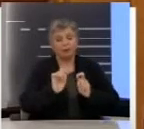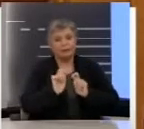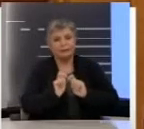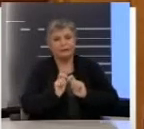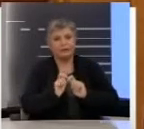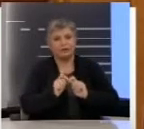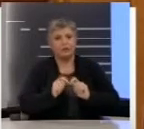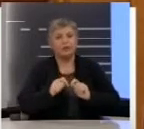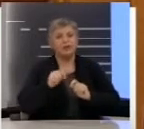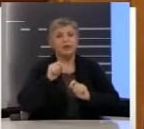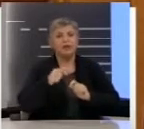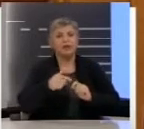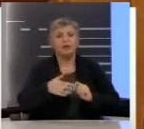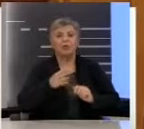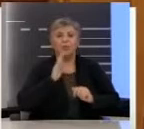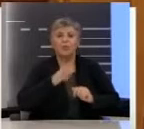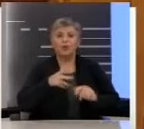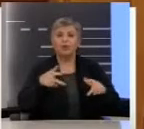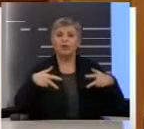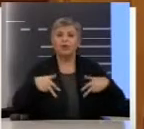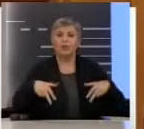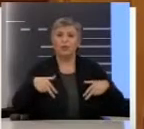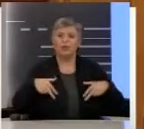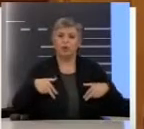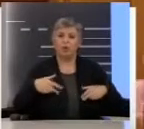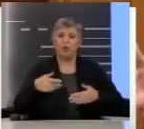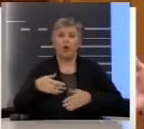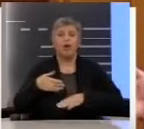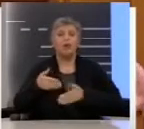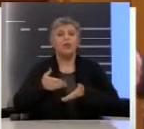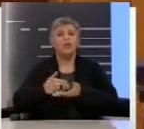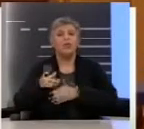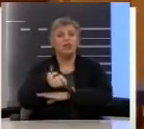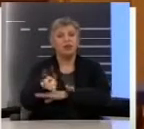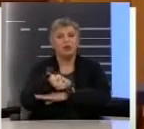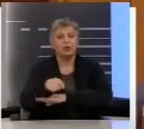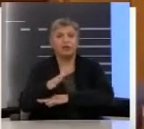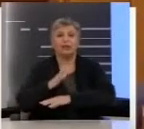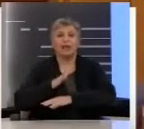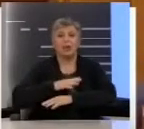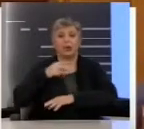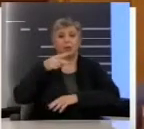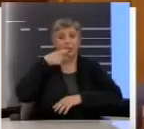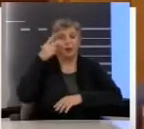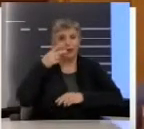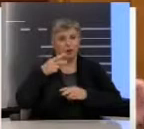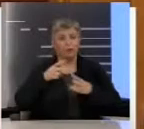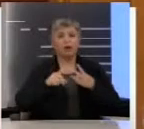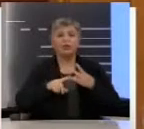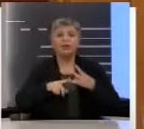κοινή υπουργική απόφαση των Υπουργείων Δικαιοσύνης, Ανθρωπίων Δικαιωμάτων και με το Υπουργείο